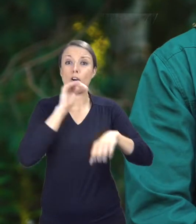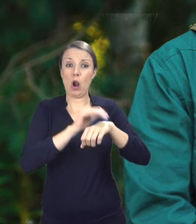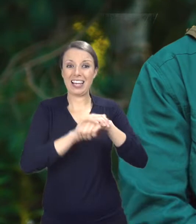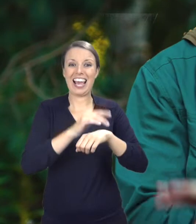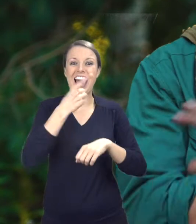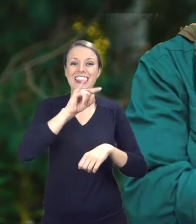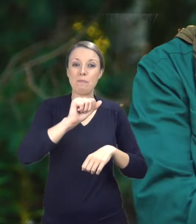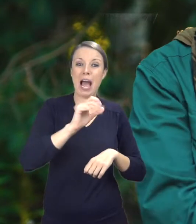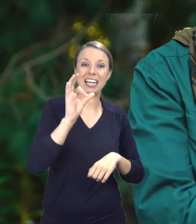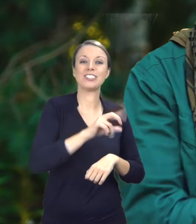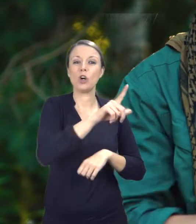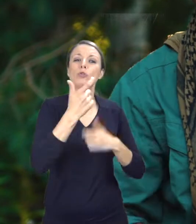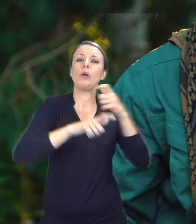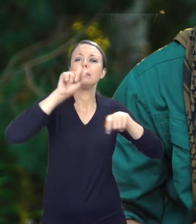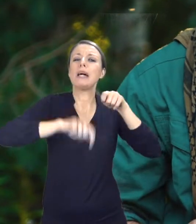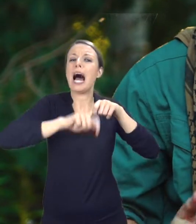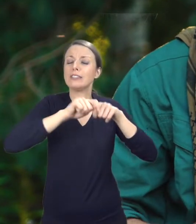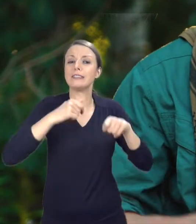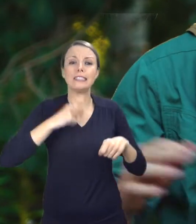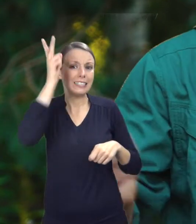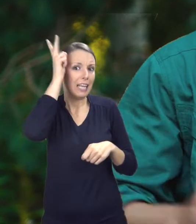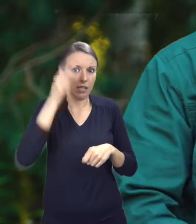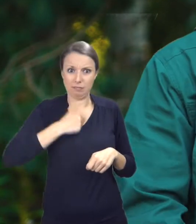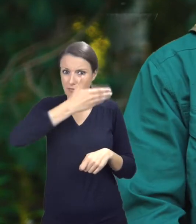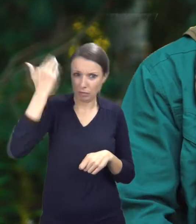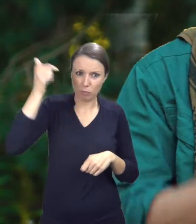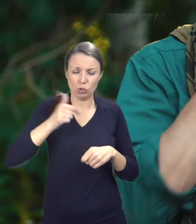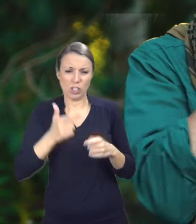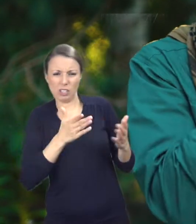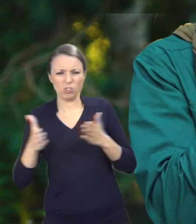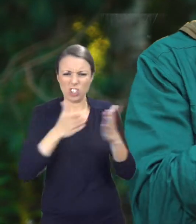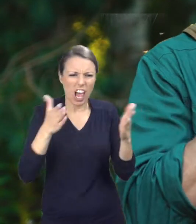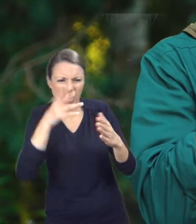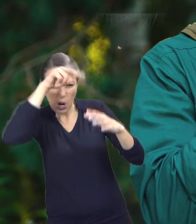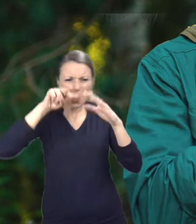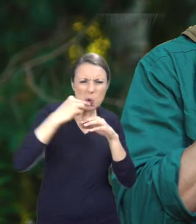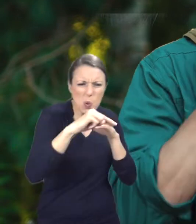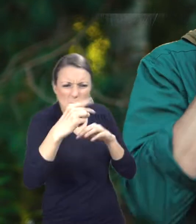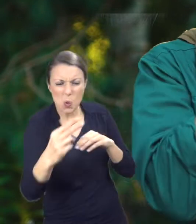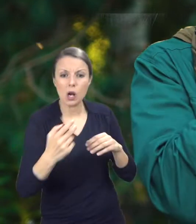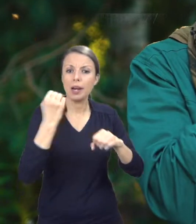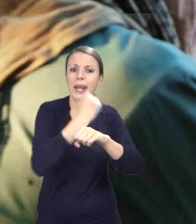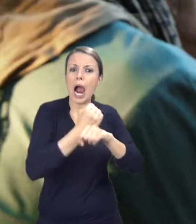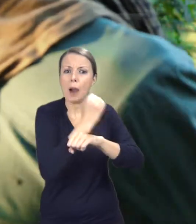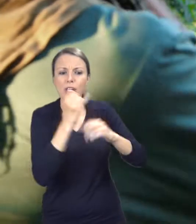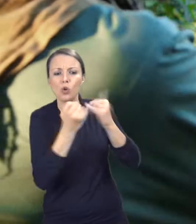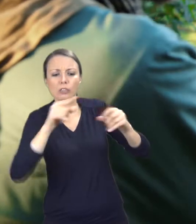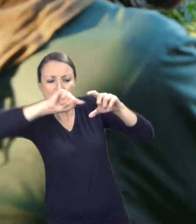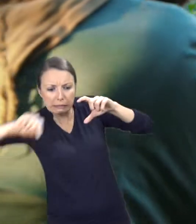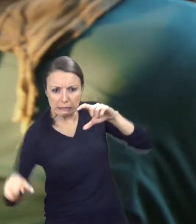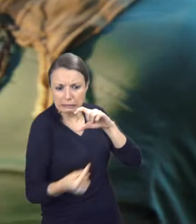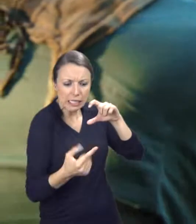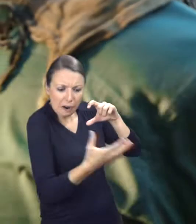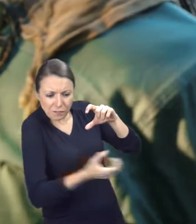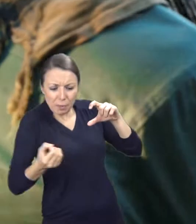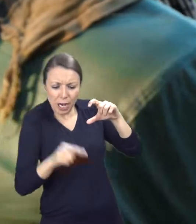test na Indianina, ale trzeba było przepłynąć rzekę, pogrzebać pod kamieniami, wygrzebać spod kamieni różne rzeczy i zacząć to konsumować. No jak pierwszy raz zobaczyłem...